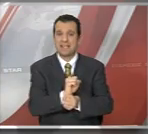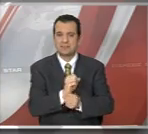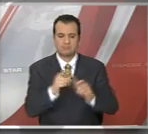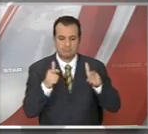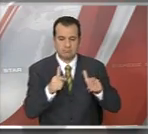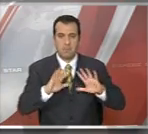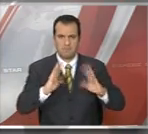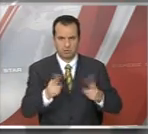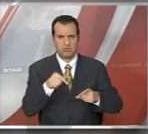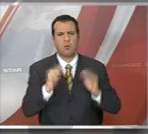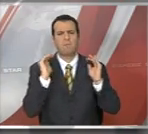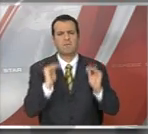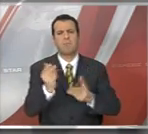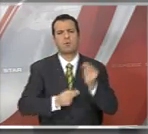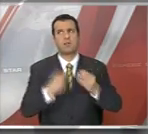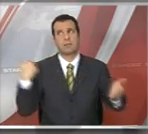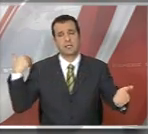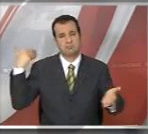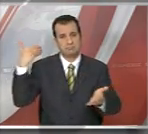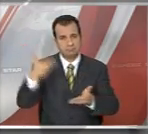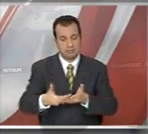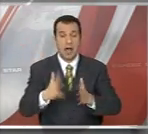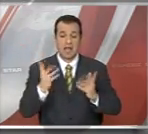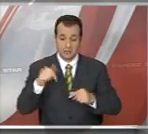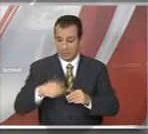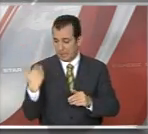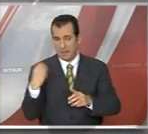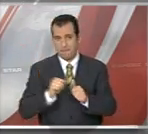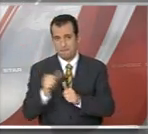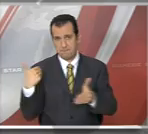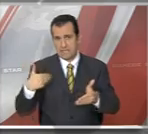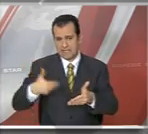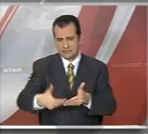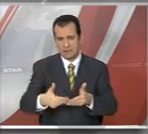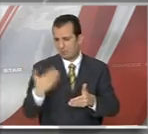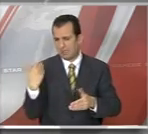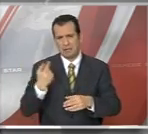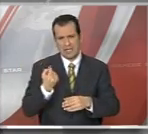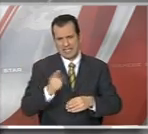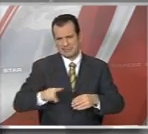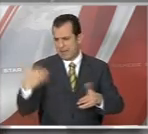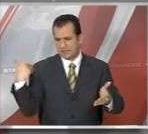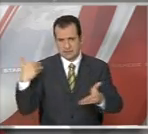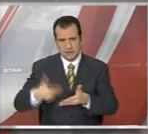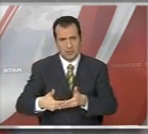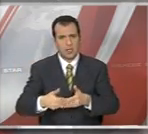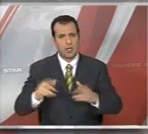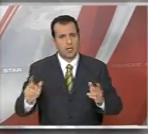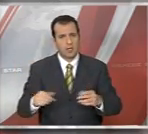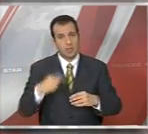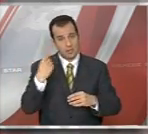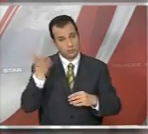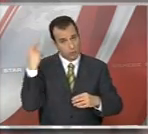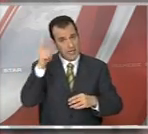διαχρονικά στην ελλάδα μόνο που έχετε καταλάβει τους τελευταίους μήνες θα σας έλεγα ακόμα και τις τελευταίες μέρες επι θητεία σας